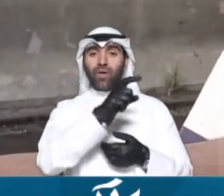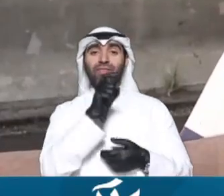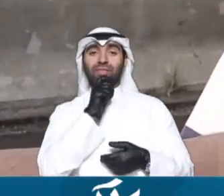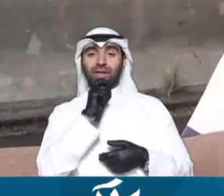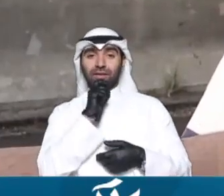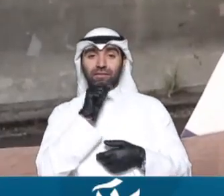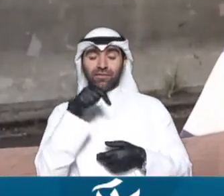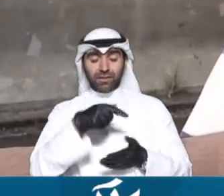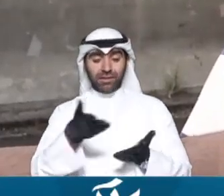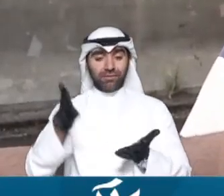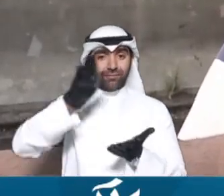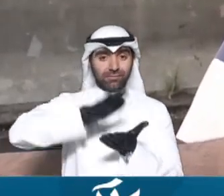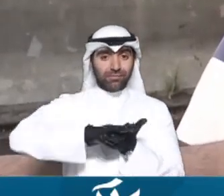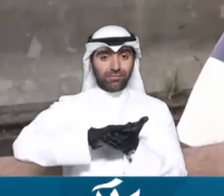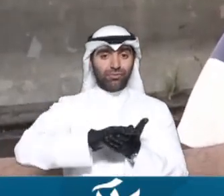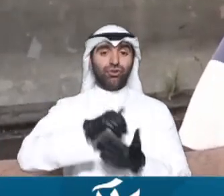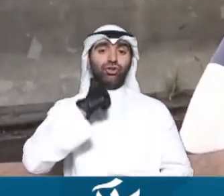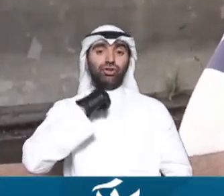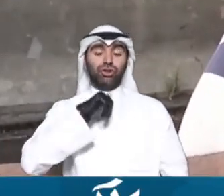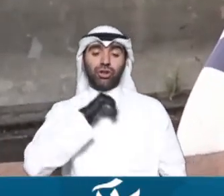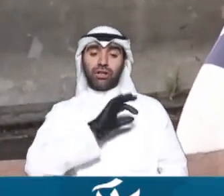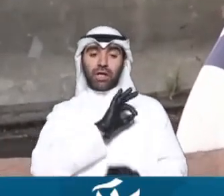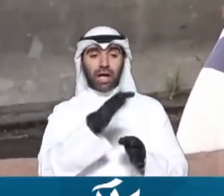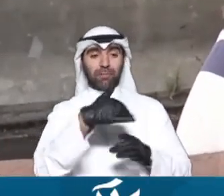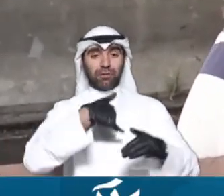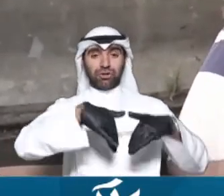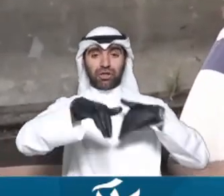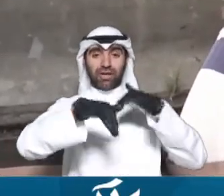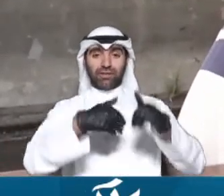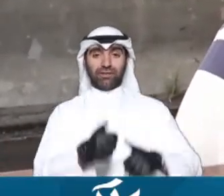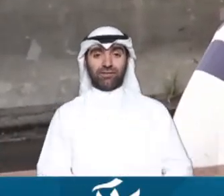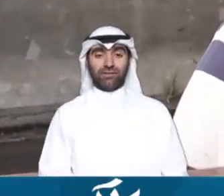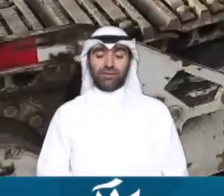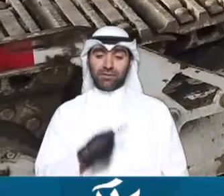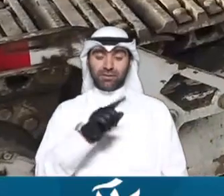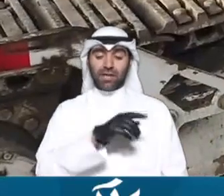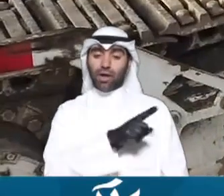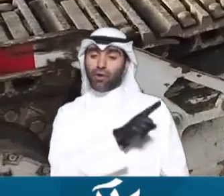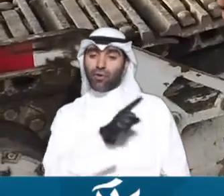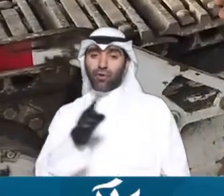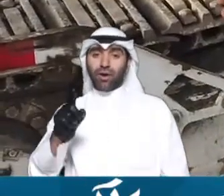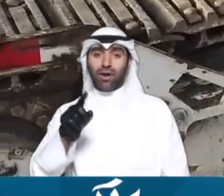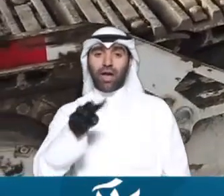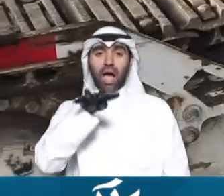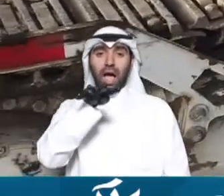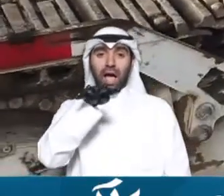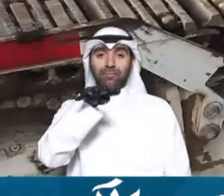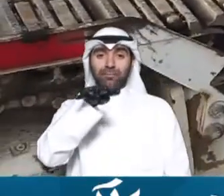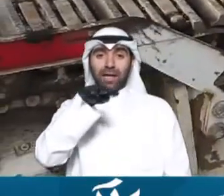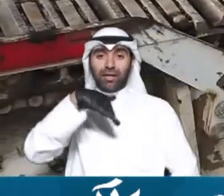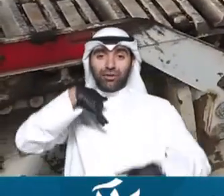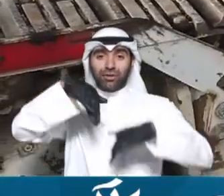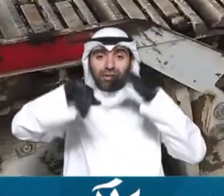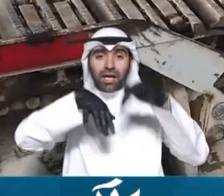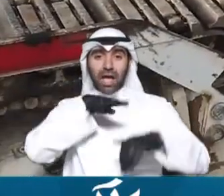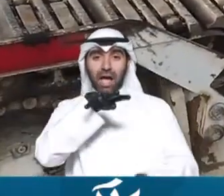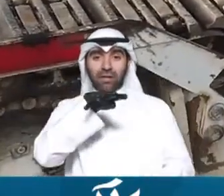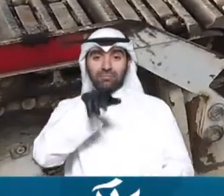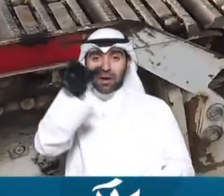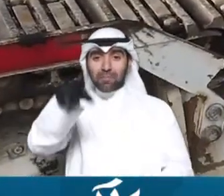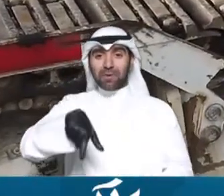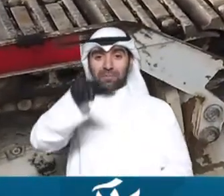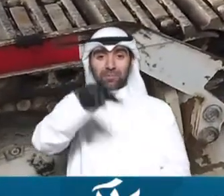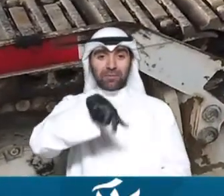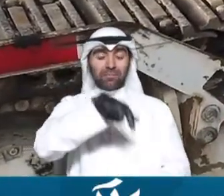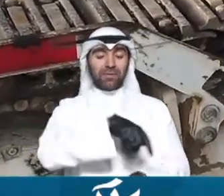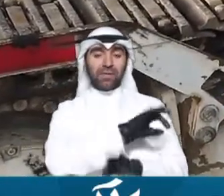الطبقه الاخيره اللي هي الطبقه الثالثه، وبطول بعرض الثلاث حافات بطول تقريبا كيلو ونص. عندنا